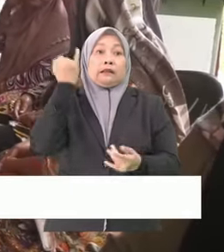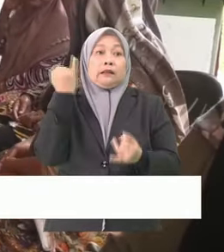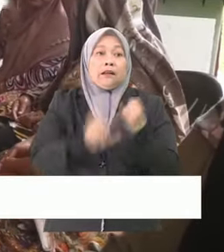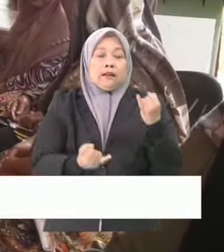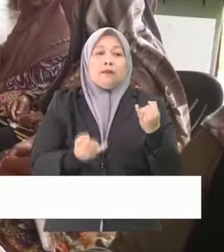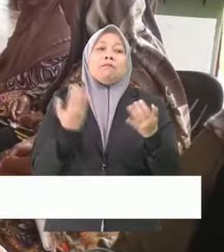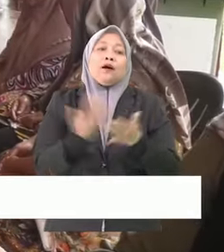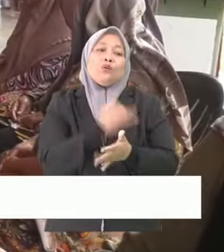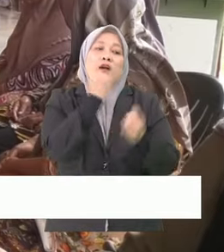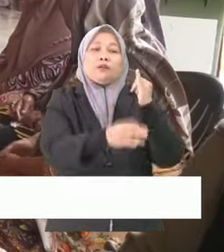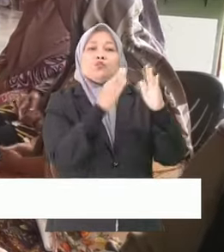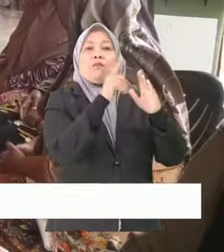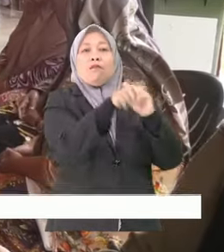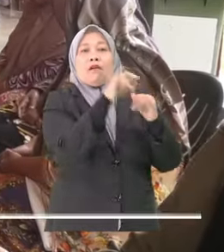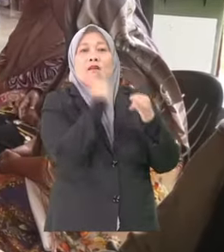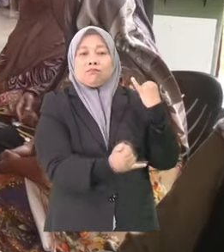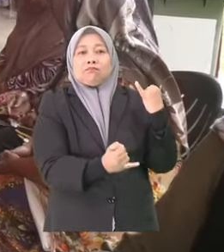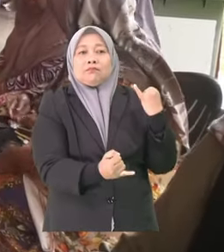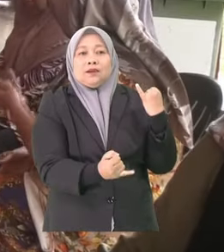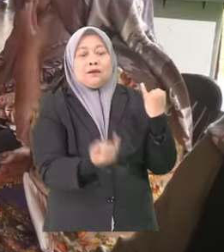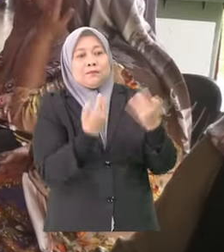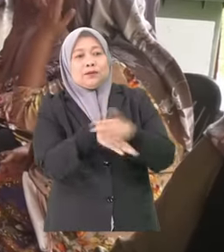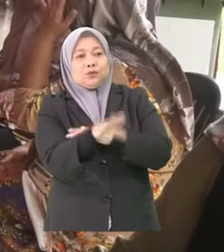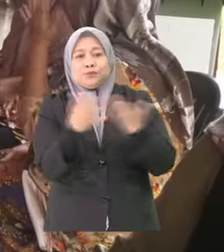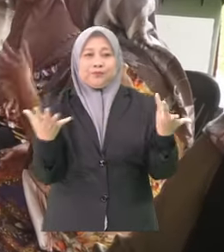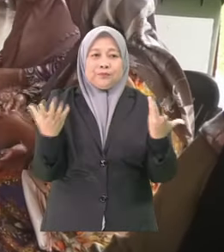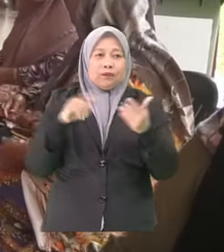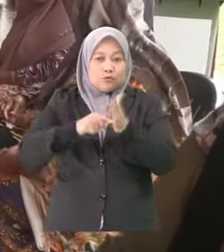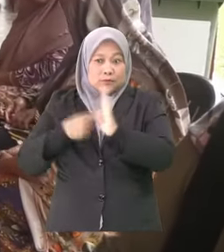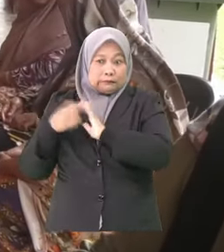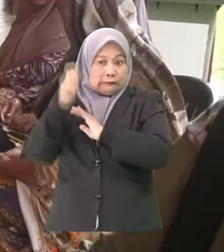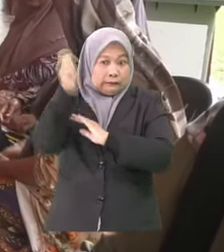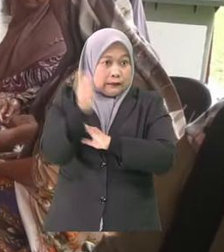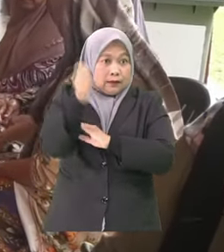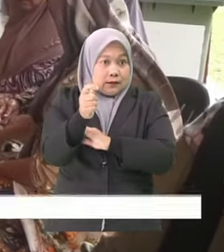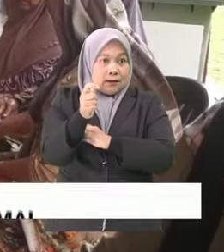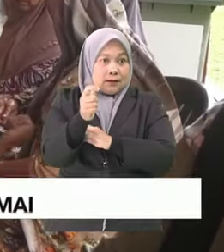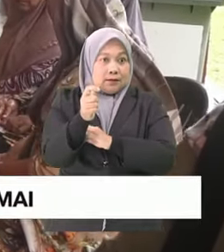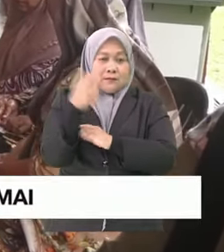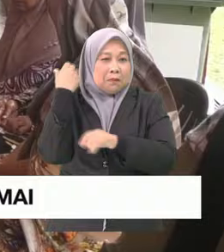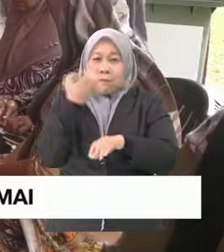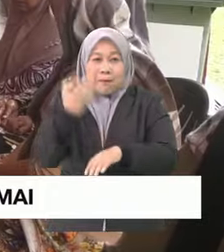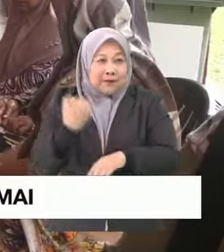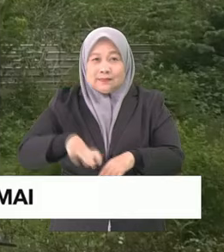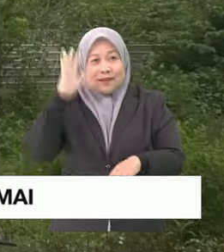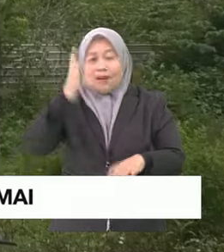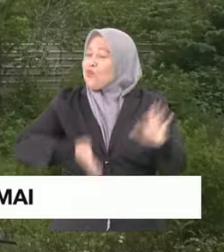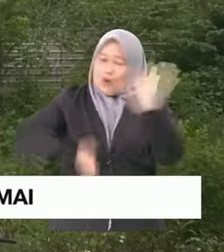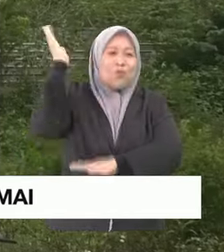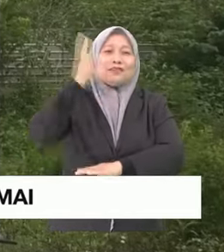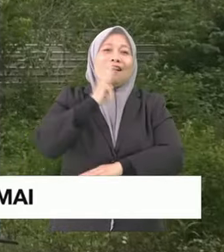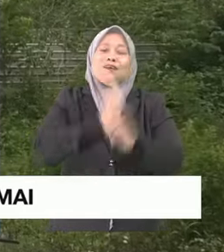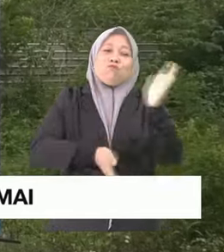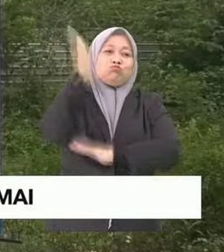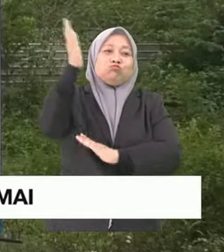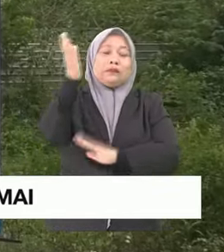baru rumah saya. Rumah saya masuk, dia mula masuk bilik ayak. Lepas tu dia tak bagi salam pada dia terus lah.